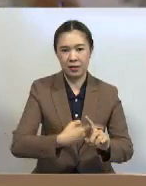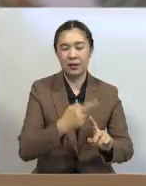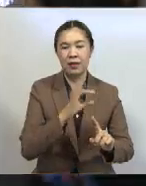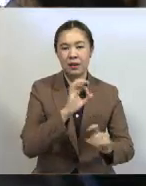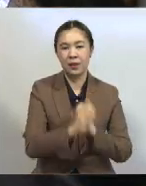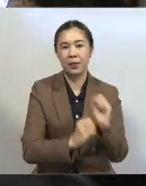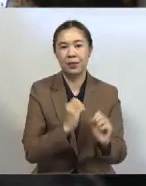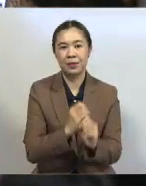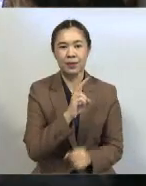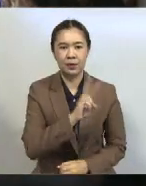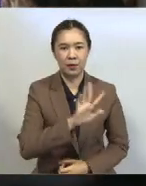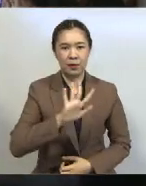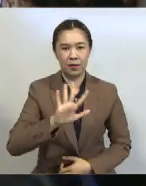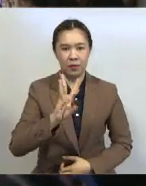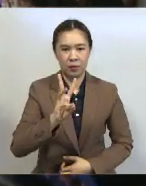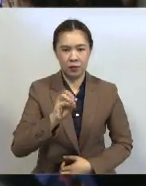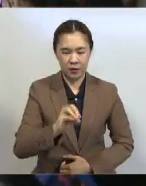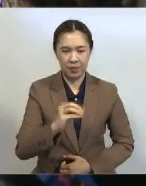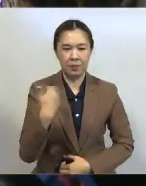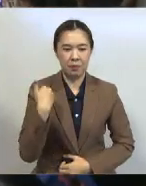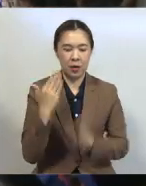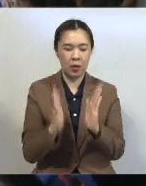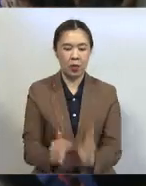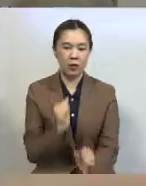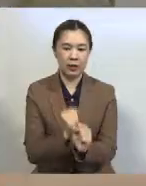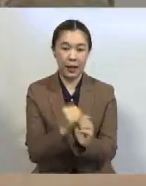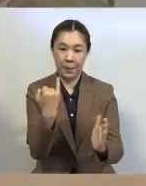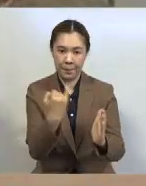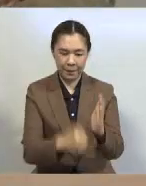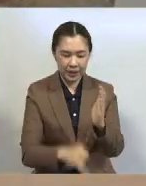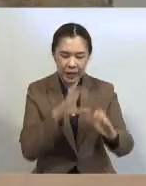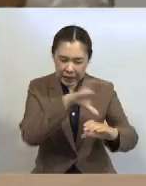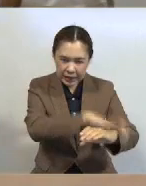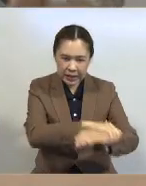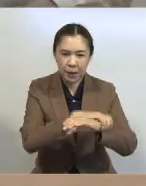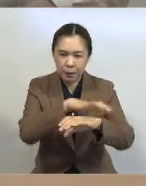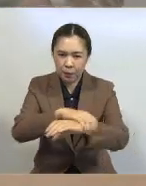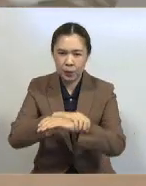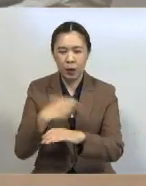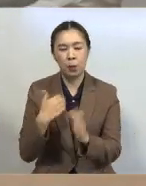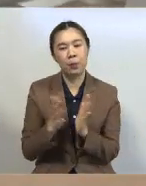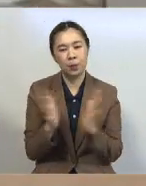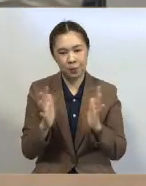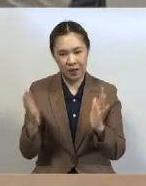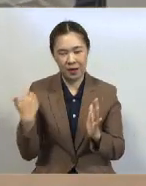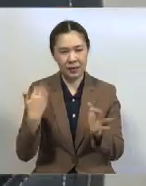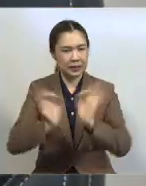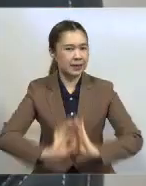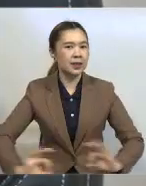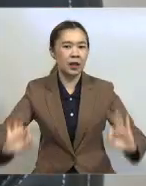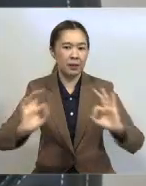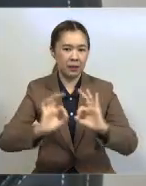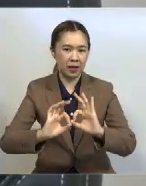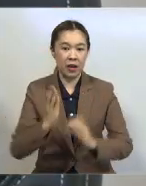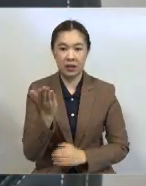นปี2560สามารถจับกุมผู้กระทำความผิดในพื้นที่ได้หลายคดีโดยเฉพาะคดี